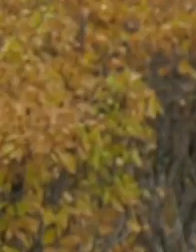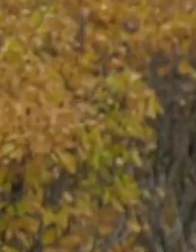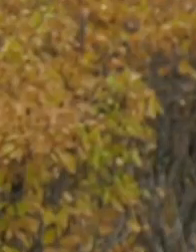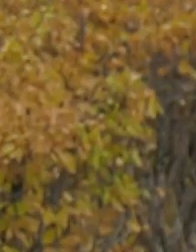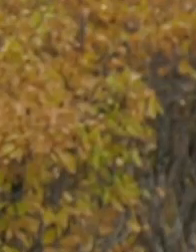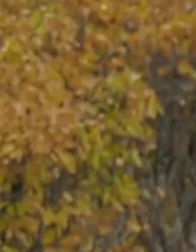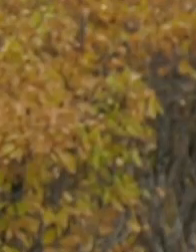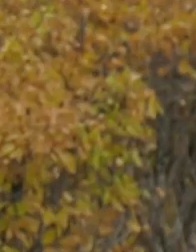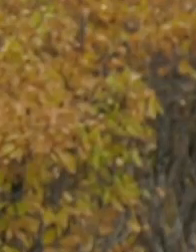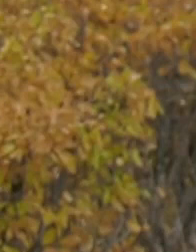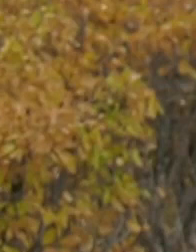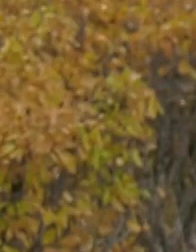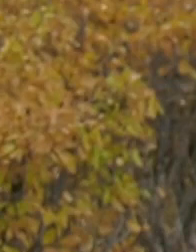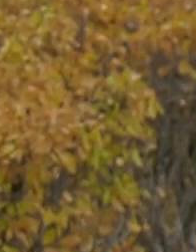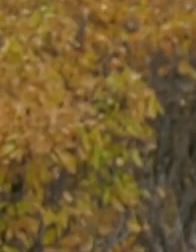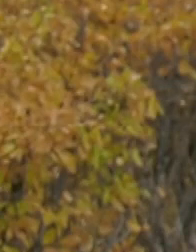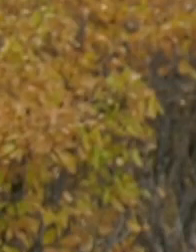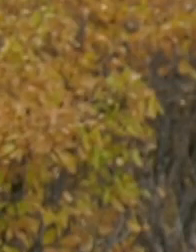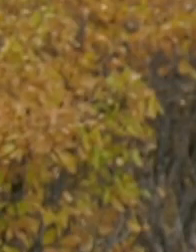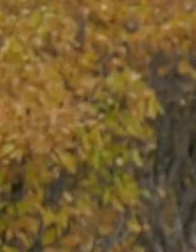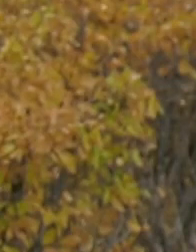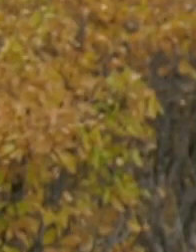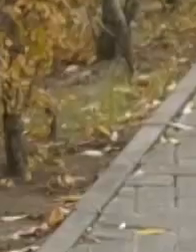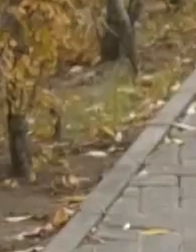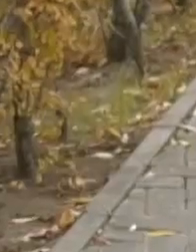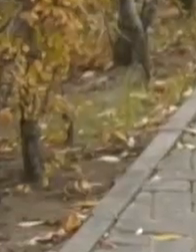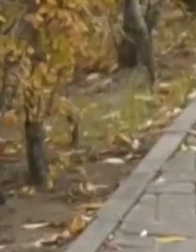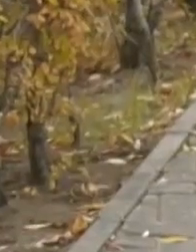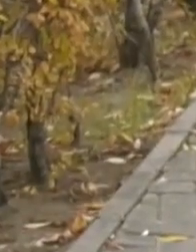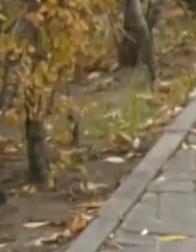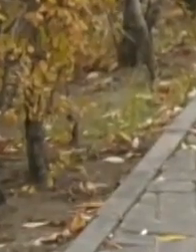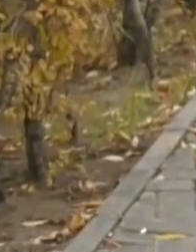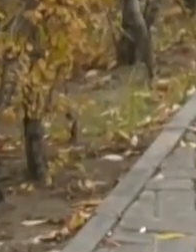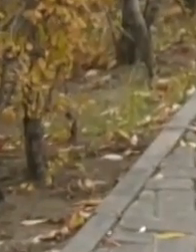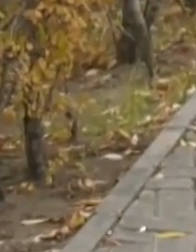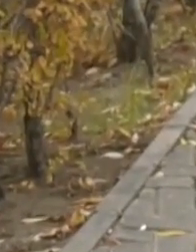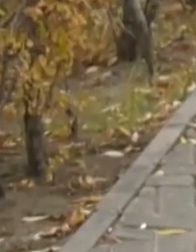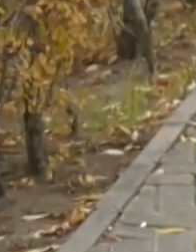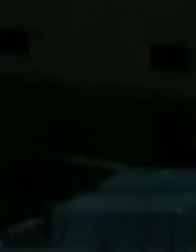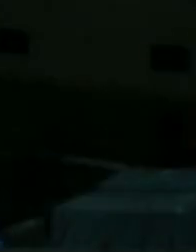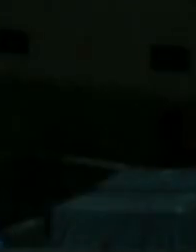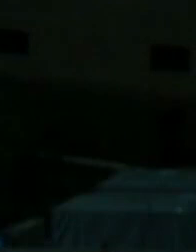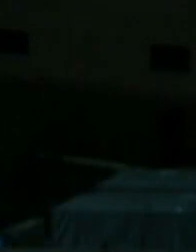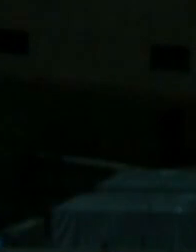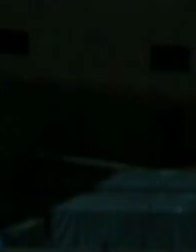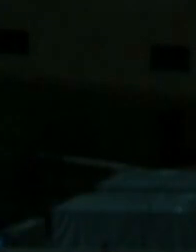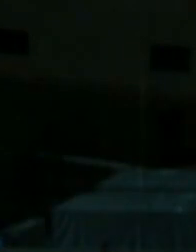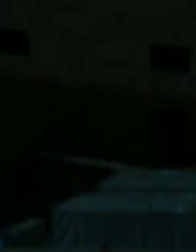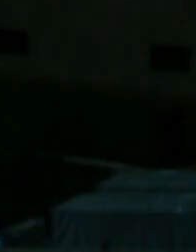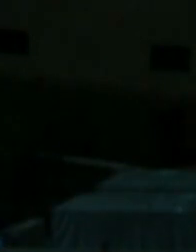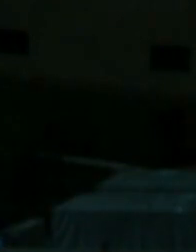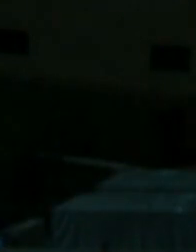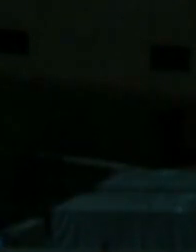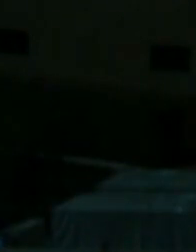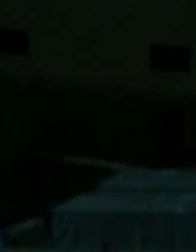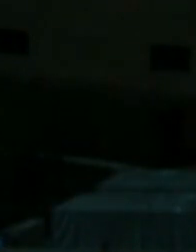чтобы заплатить старые долги по худшим условиям. И в любом случае, я думаю, что государство будет выгоднее. Долг – это не беда.